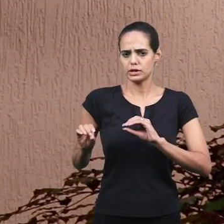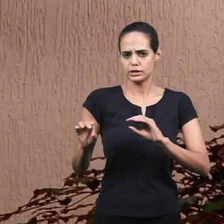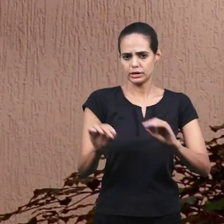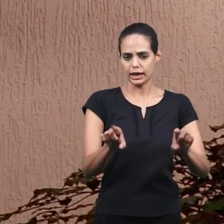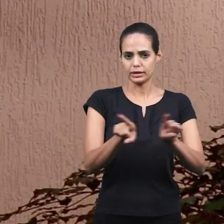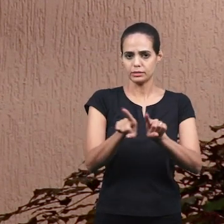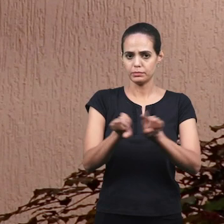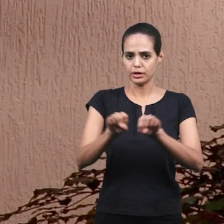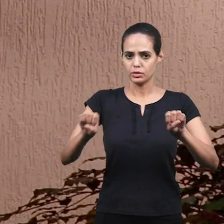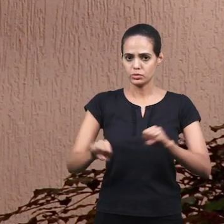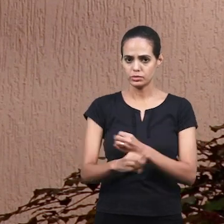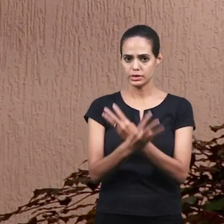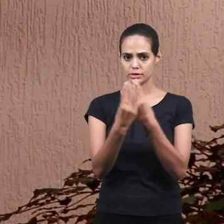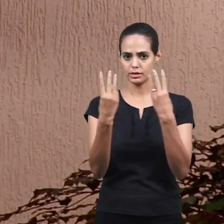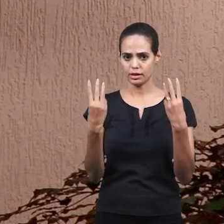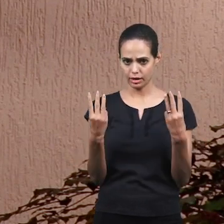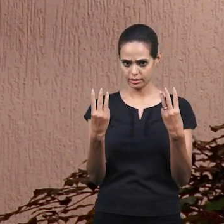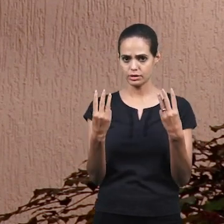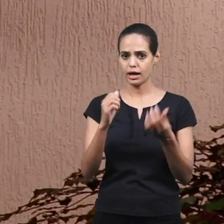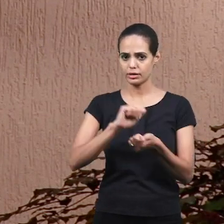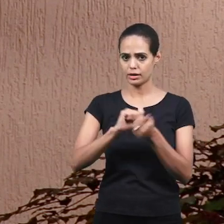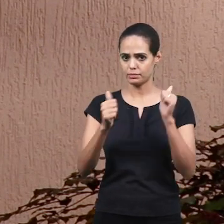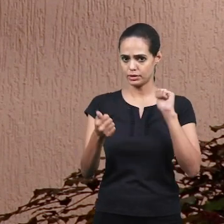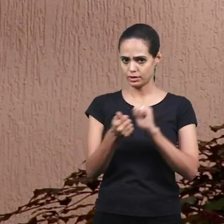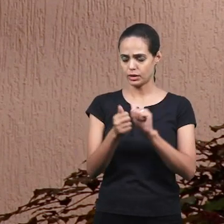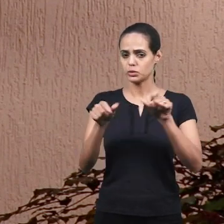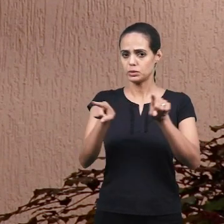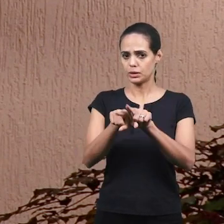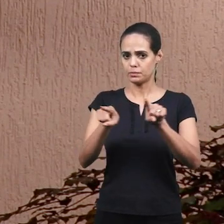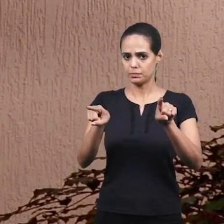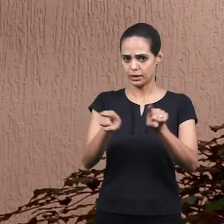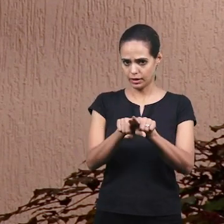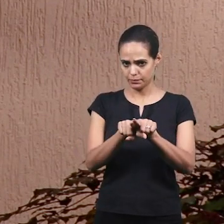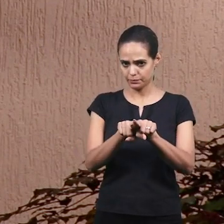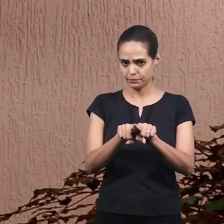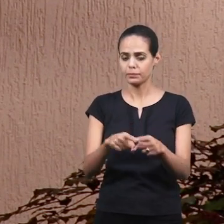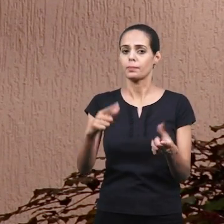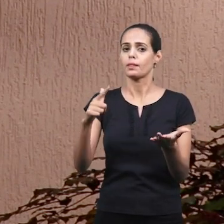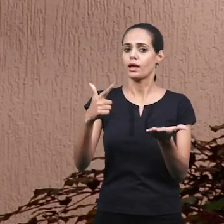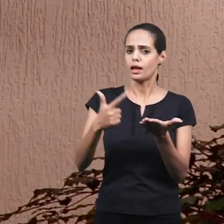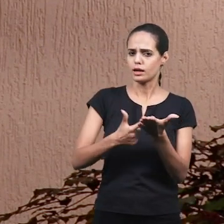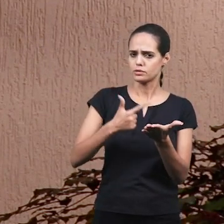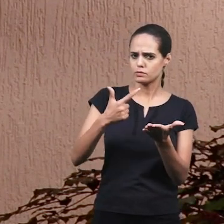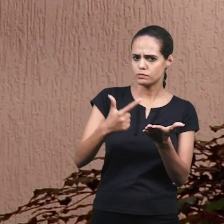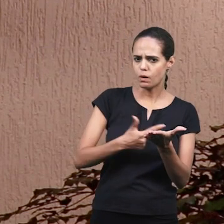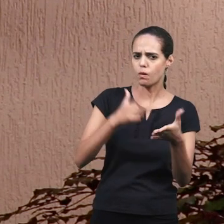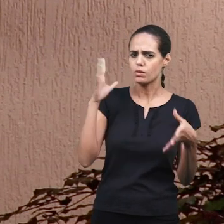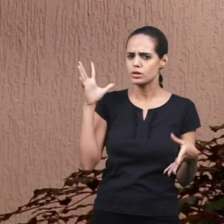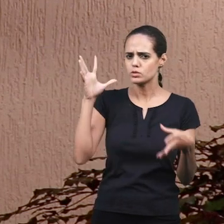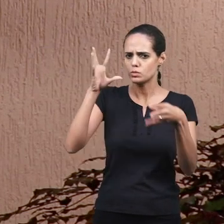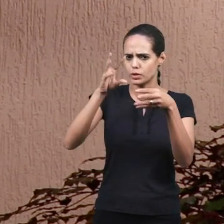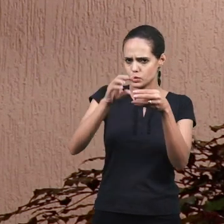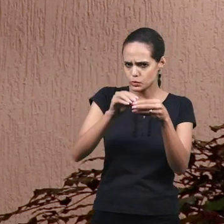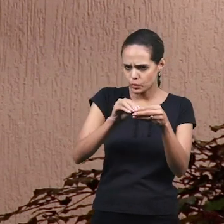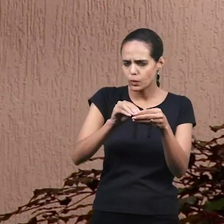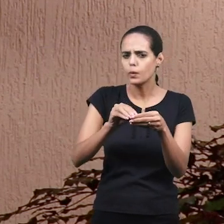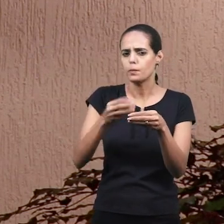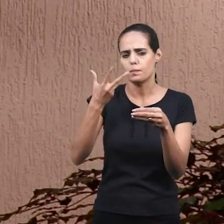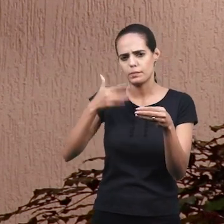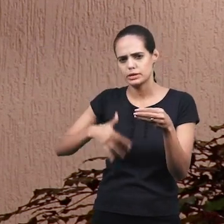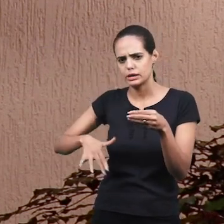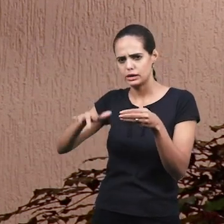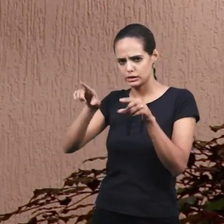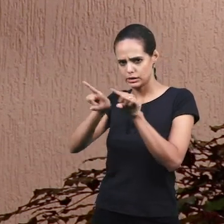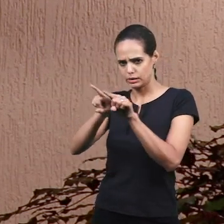slides aussi sont adaptés, et les activités des enfants, les feuilles avec les résumés. Il y